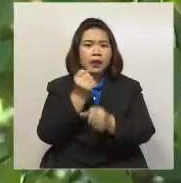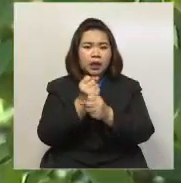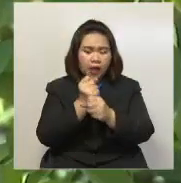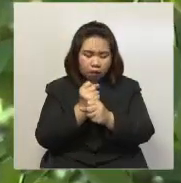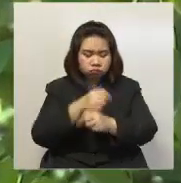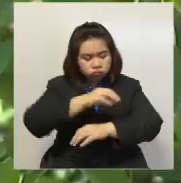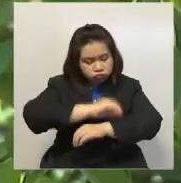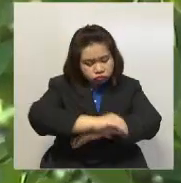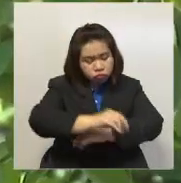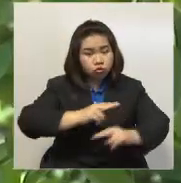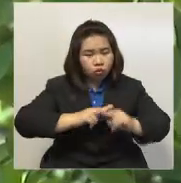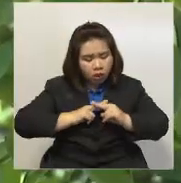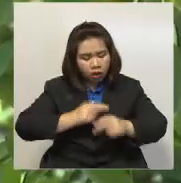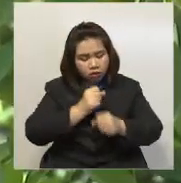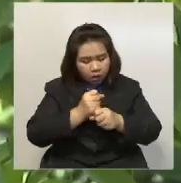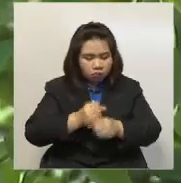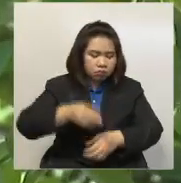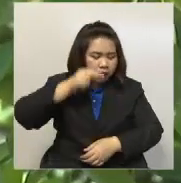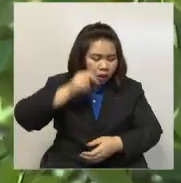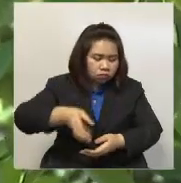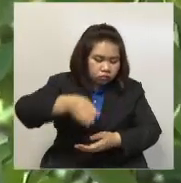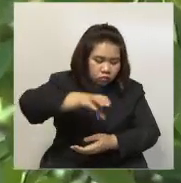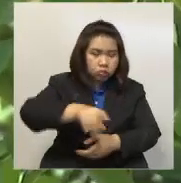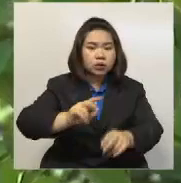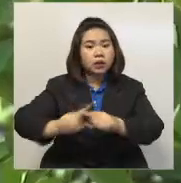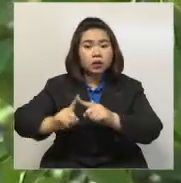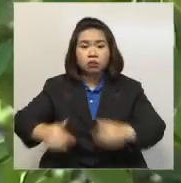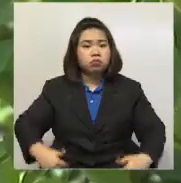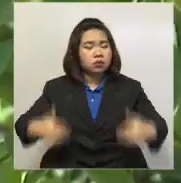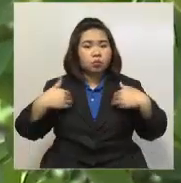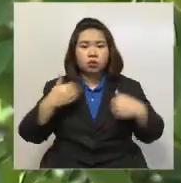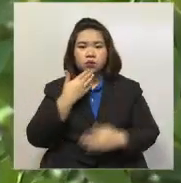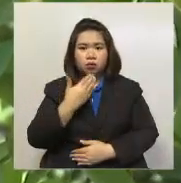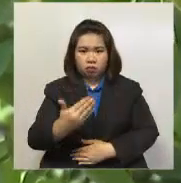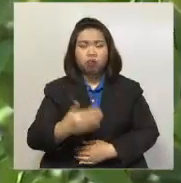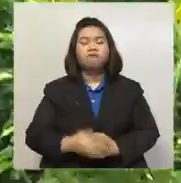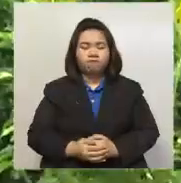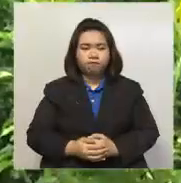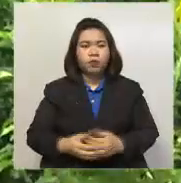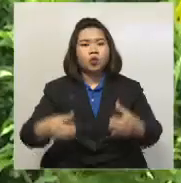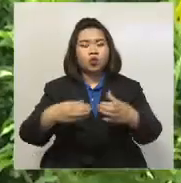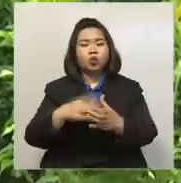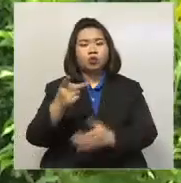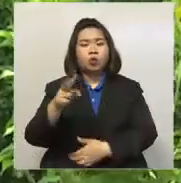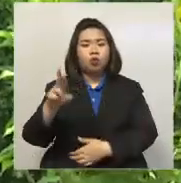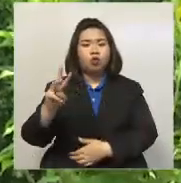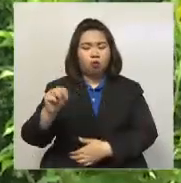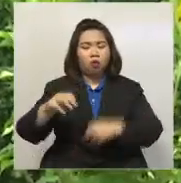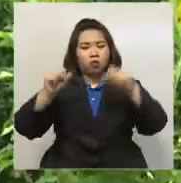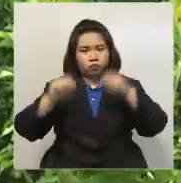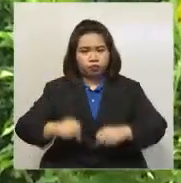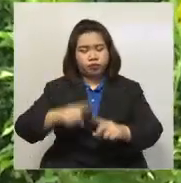รักษาต้นไม้ด้วยพระองค์เองมาโดยตลอดพระชนชีพด้วยเหตุนี้คณะรัฐมนตรีจึงมีมติกำหนดให้วัน